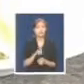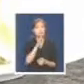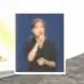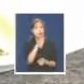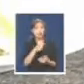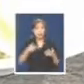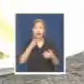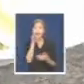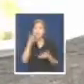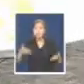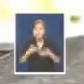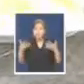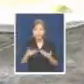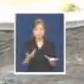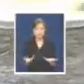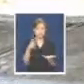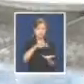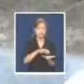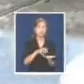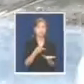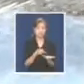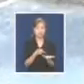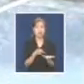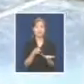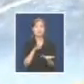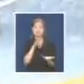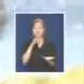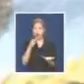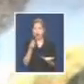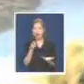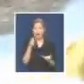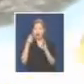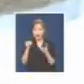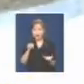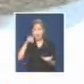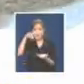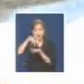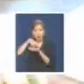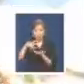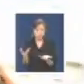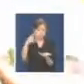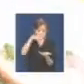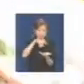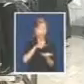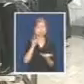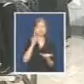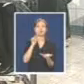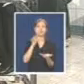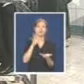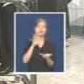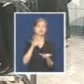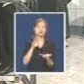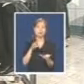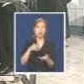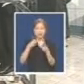อ๋อเพิ่งจะได้เข้ากันนี่ก็คือราคาแนะนำเราไม่ได้บังคับไม่วิ่งไล่จับใช่ไหมก็ไม่ได้จับล่ะ